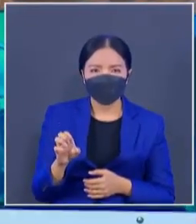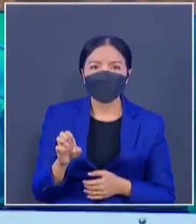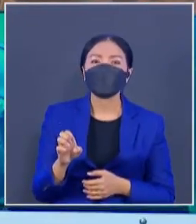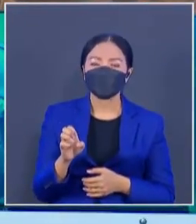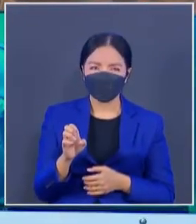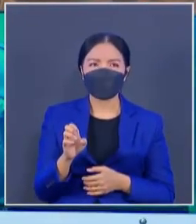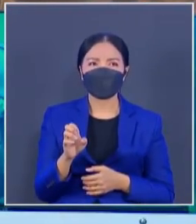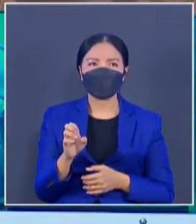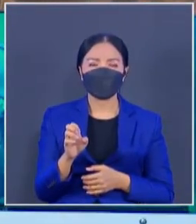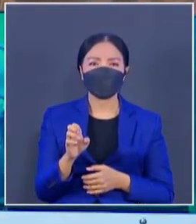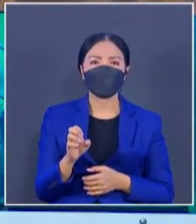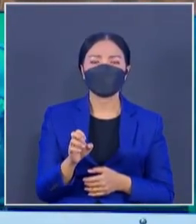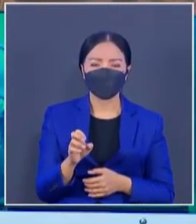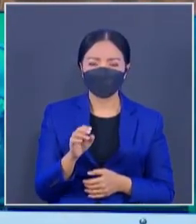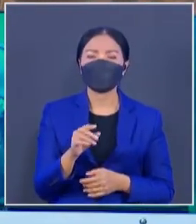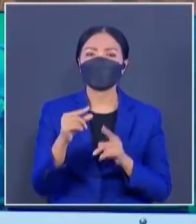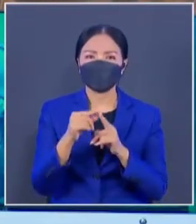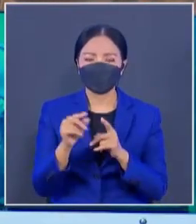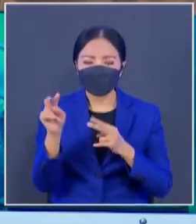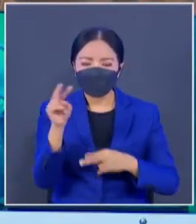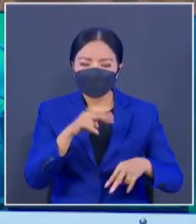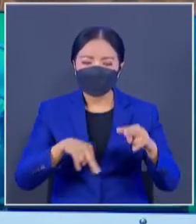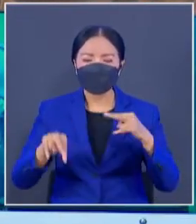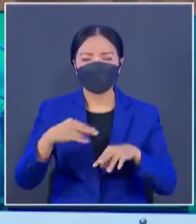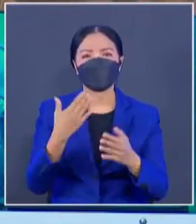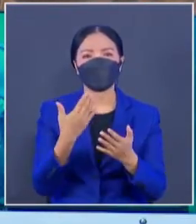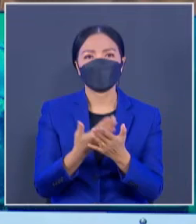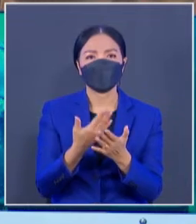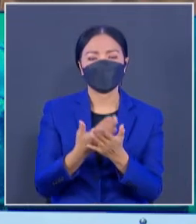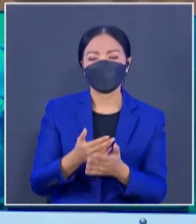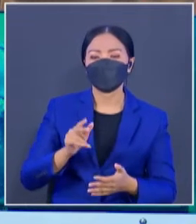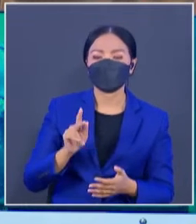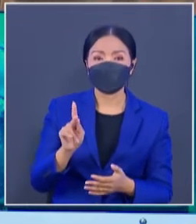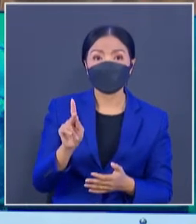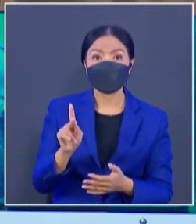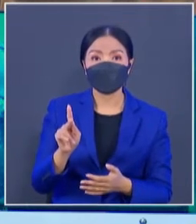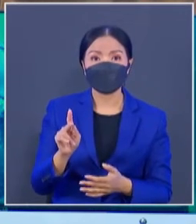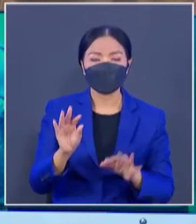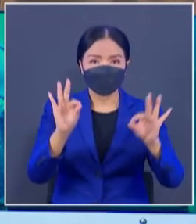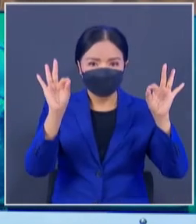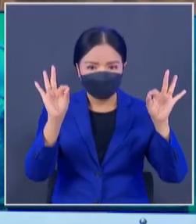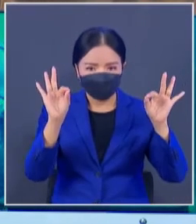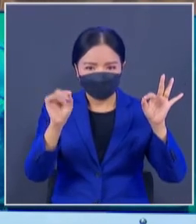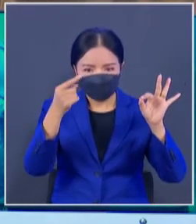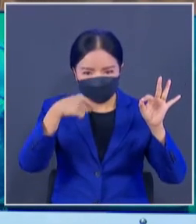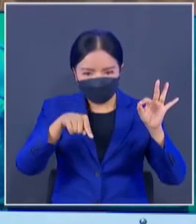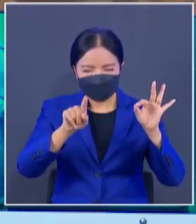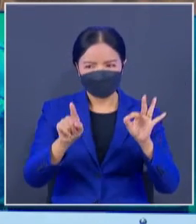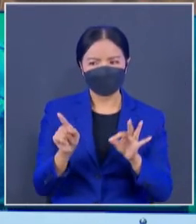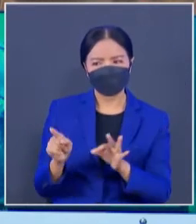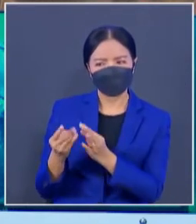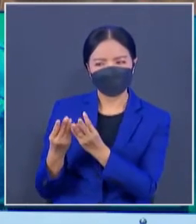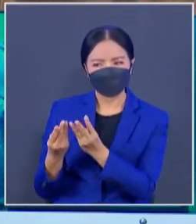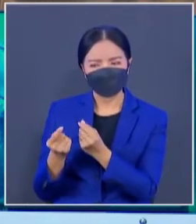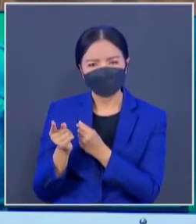จะขึ้นโค้ดของแบงก์ชาติขึ้นมา ครับ แล้วก็จะเป็นลิงก์ที่เราสามารถเข้าไปเพื่อไปเช็คได้ว่าไอ้รหัสแบบนี้เลขบัญชี